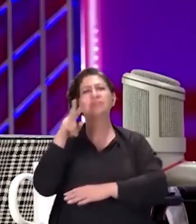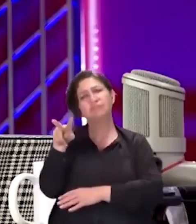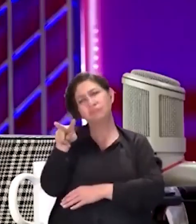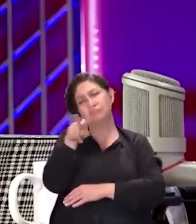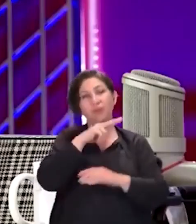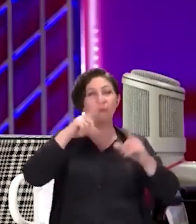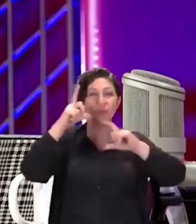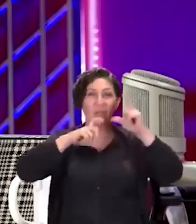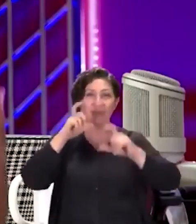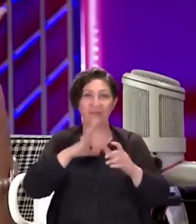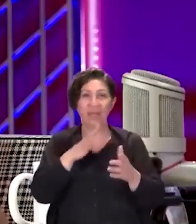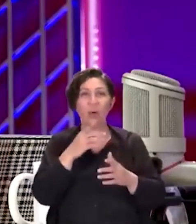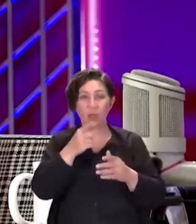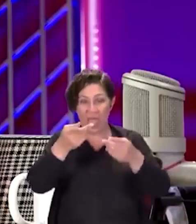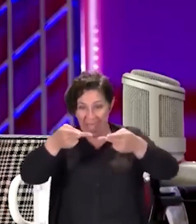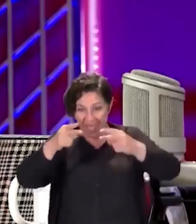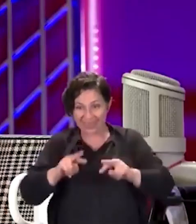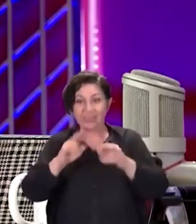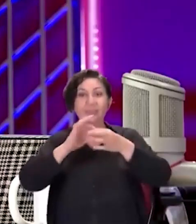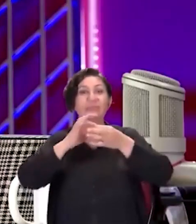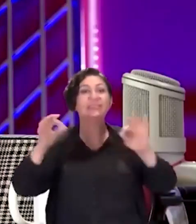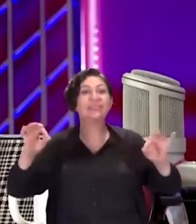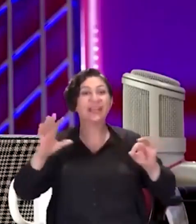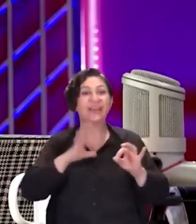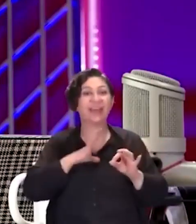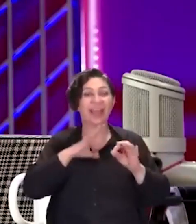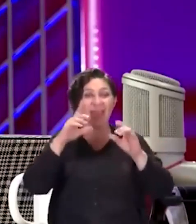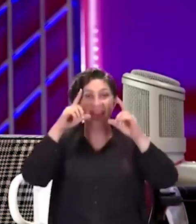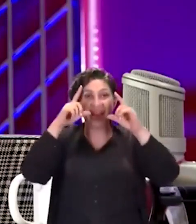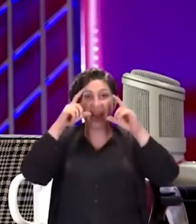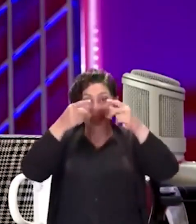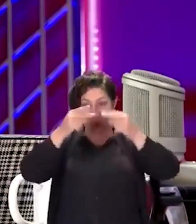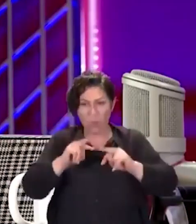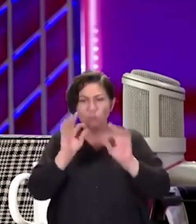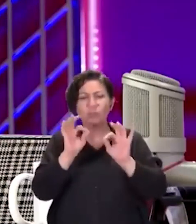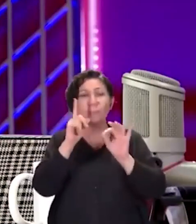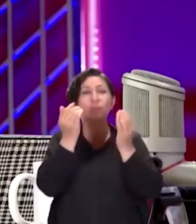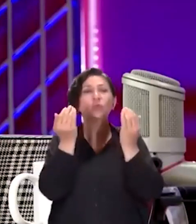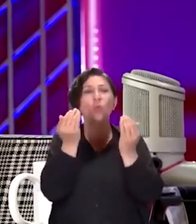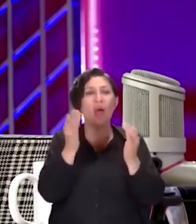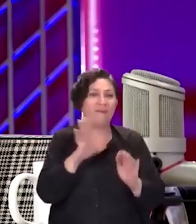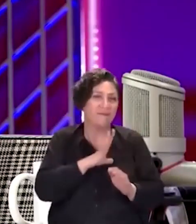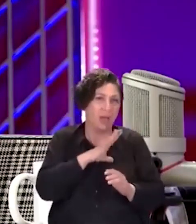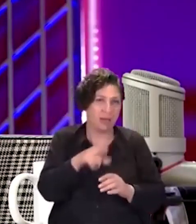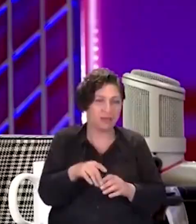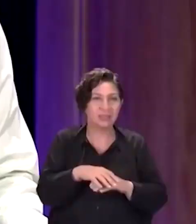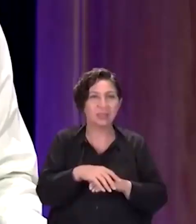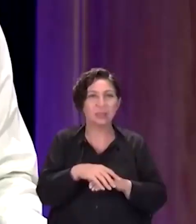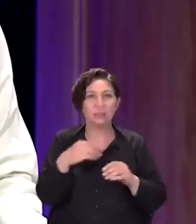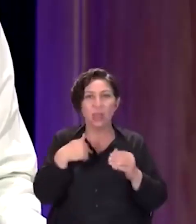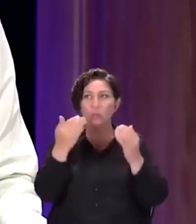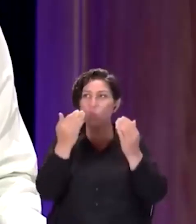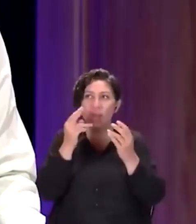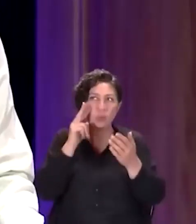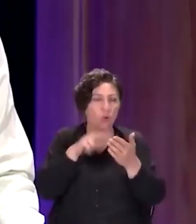filan fotoğrafların var ayol. Onların altında işte uygulamalar var. Orada bir başlık oluyor resmin üzerinde. Altında mutlaka bir dua, ritüel veya uygulama oluyor. Ben altta